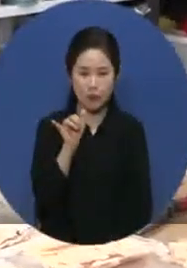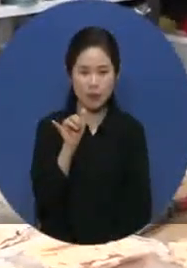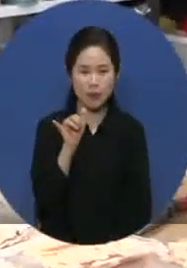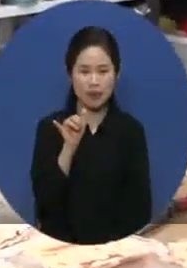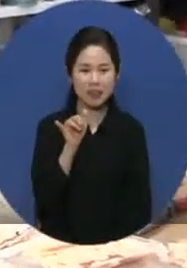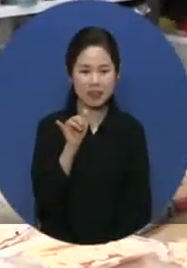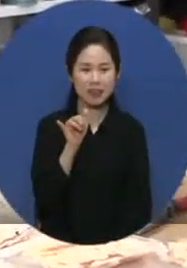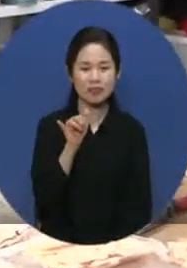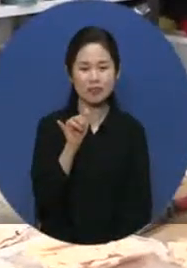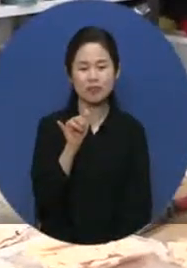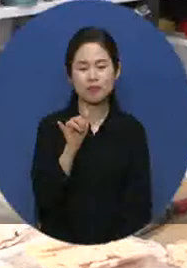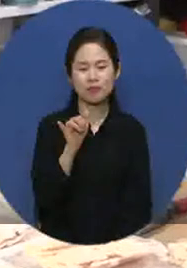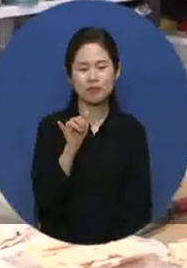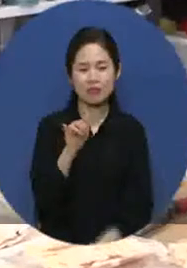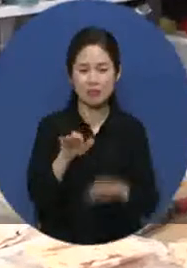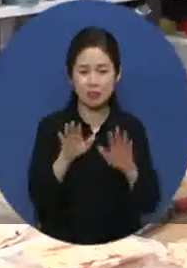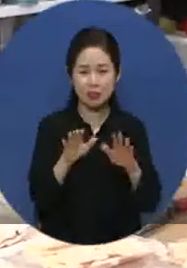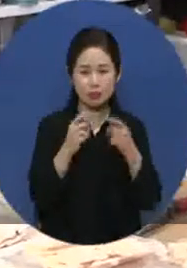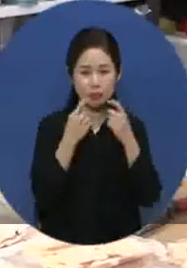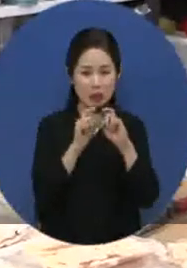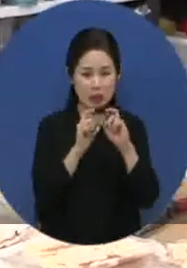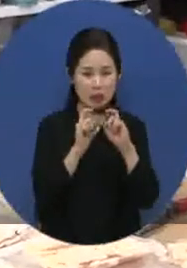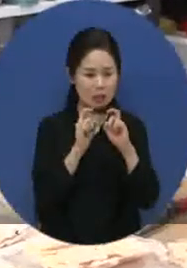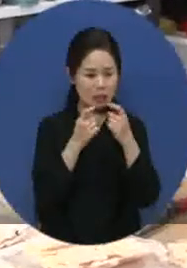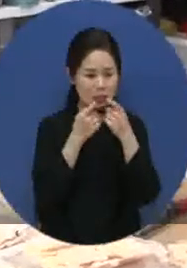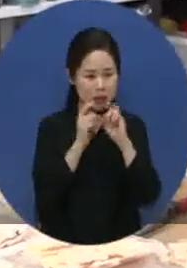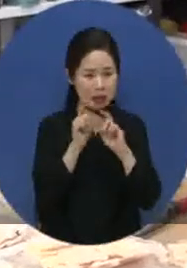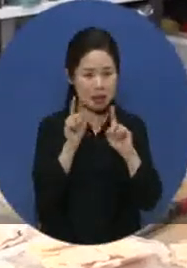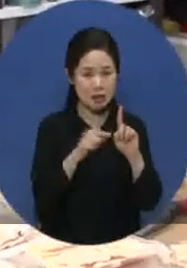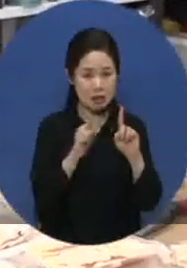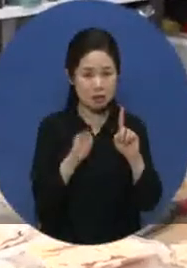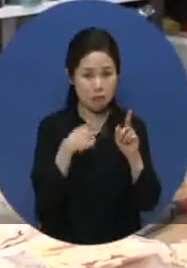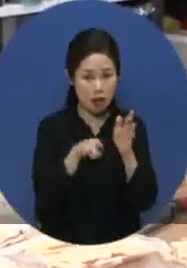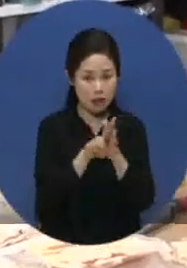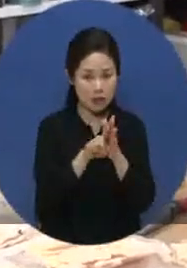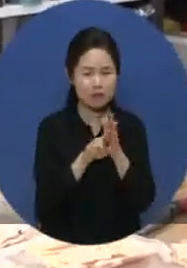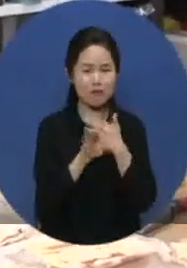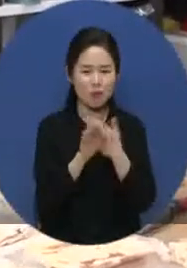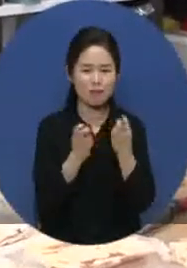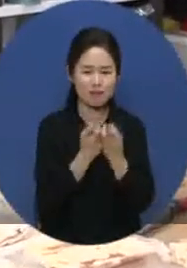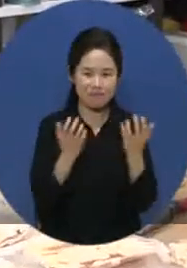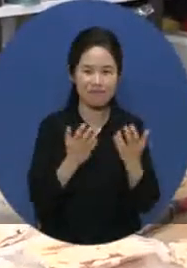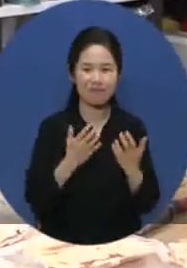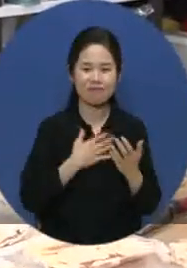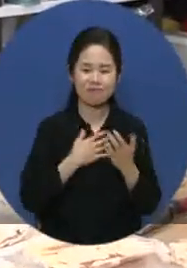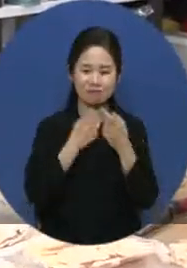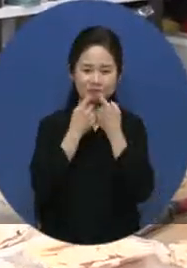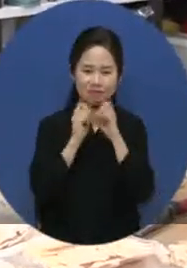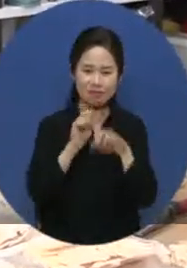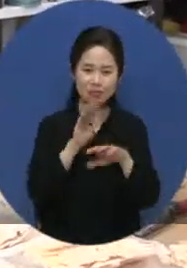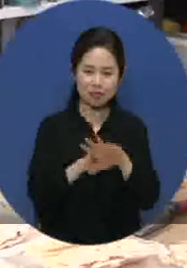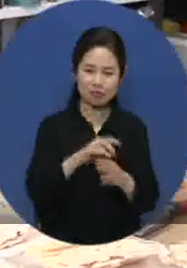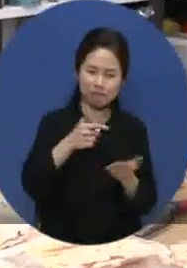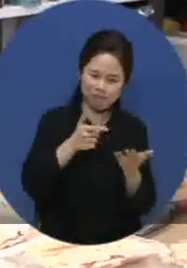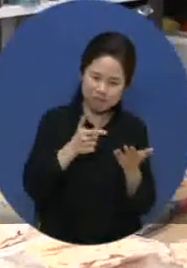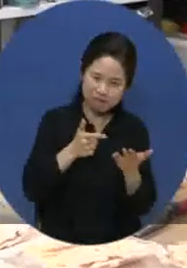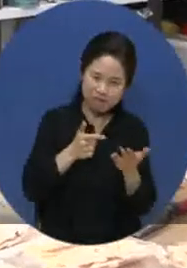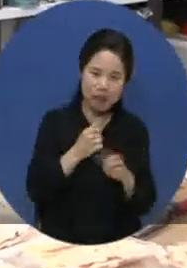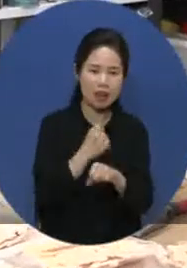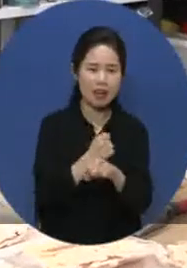하는데, 이거 같은 경우는 딱 한 개만 이렇게 만들 거라서 어쩔 수 없는 거죠. 그래서 예, 일반적인